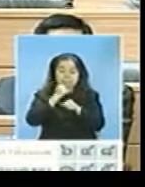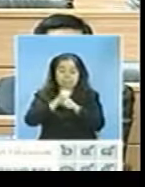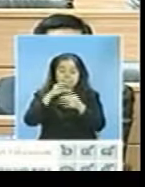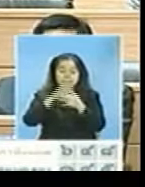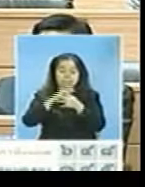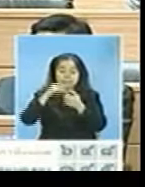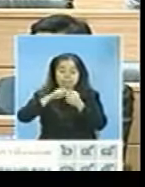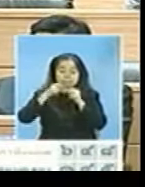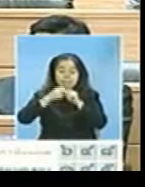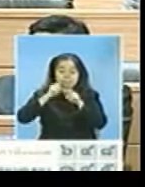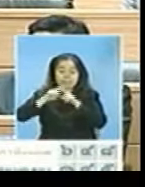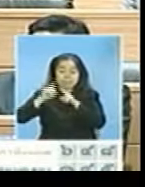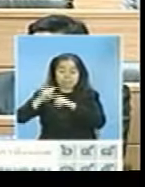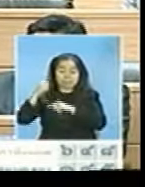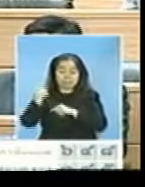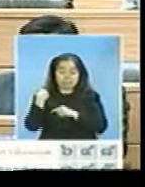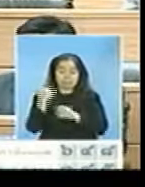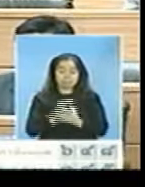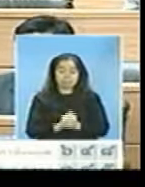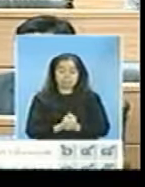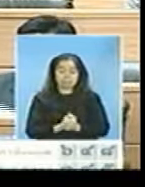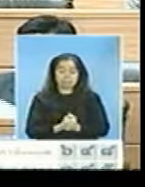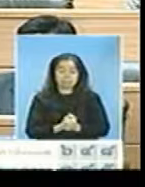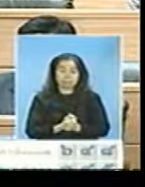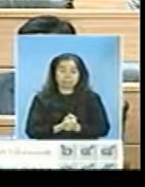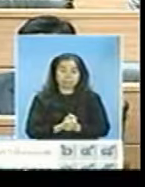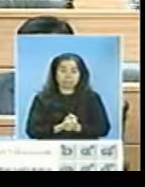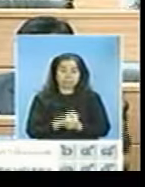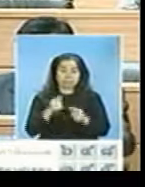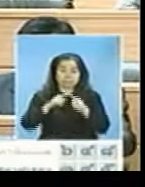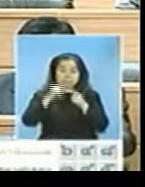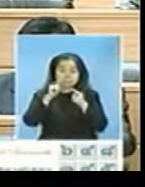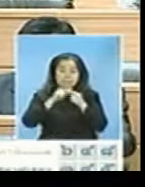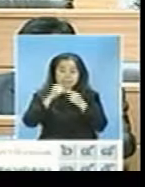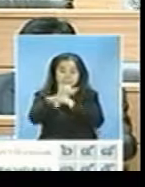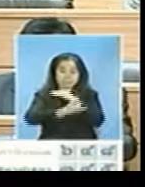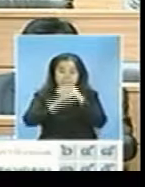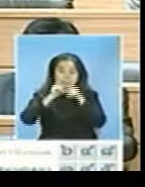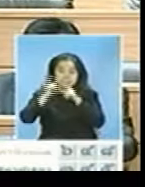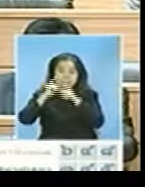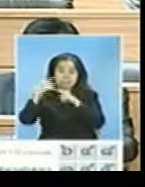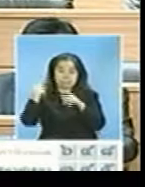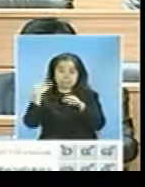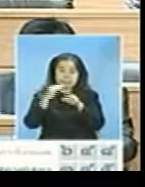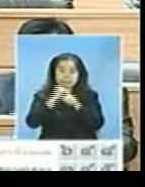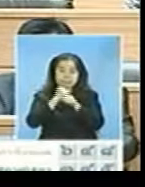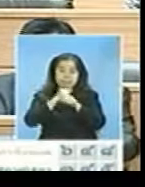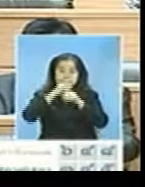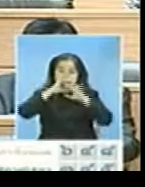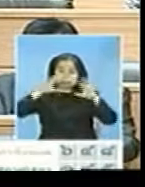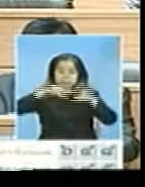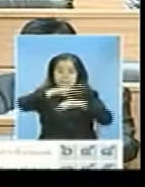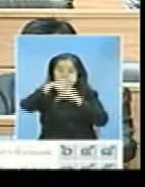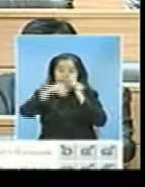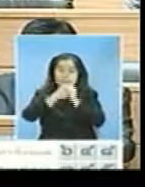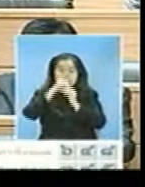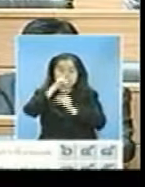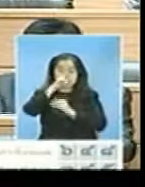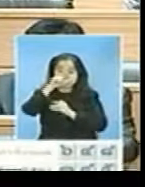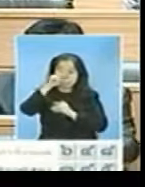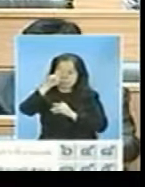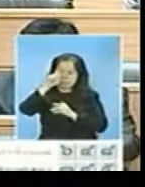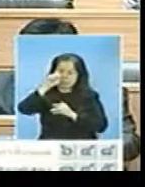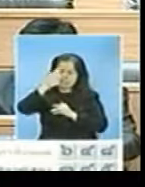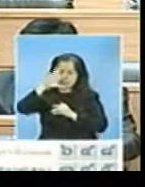รู้ปัญหาและก็เห็นปัญหาโดยทั้งประเทศนะครับมีข้าราชการอยู่ทั้งหมดนี่1,250,000กว่าค